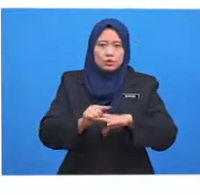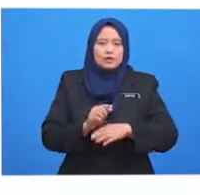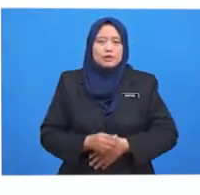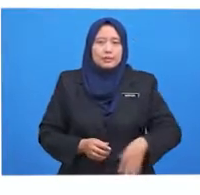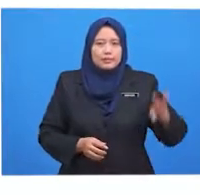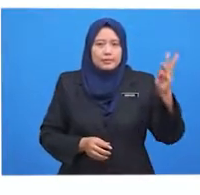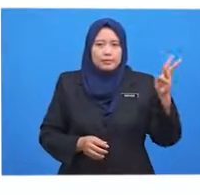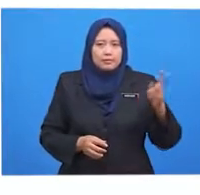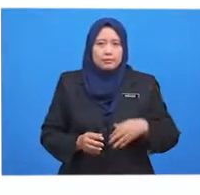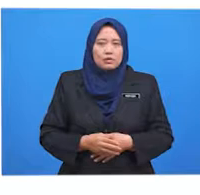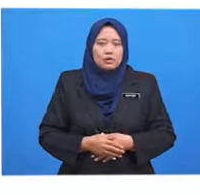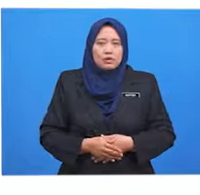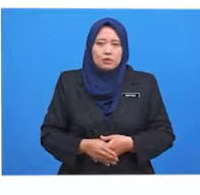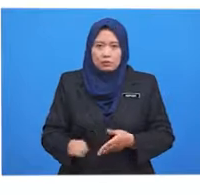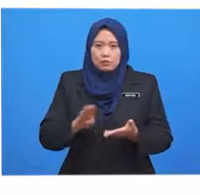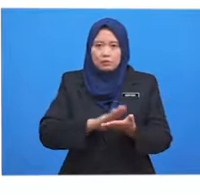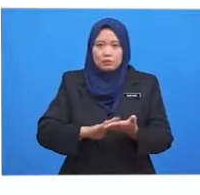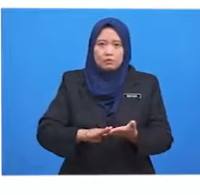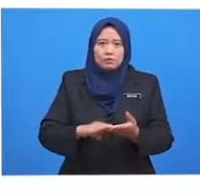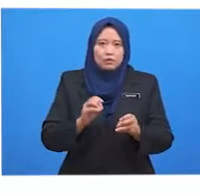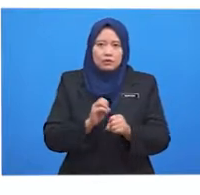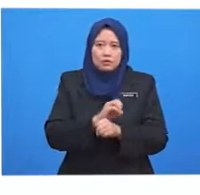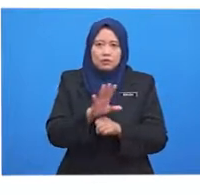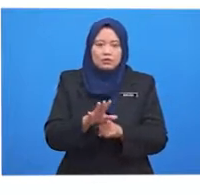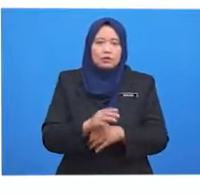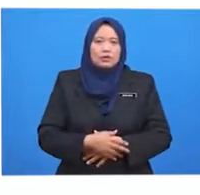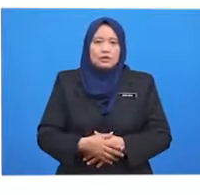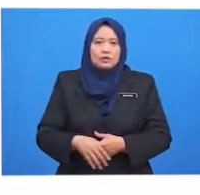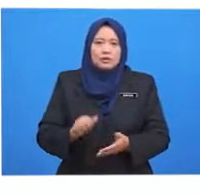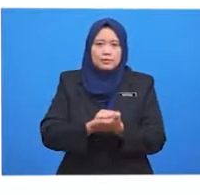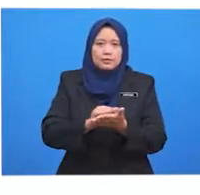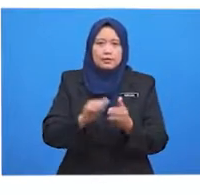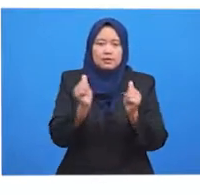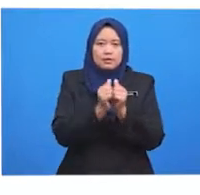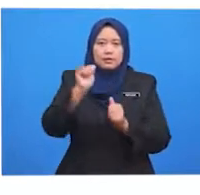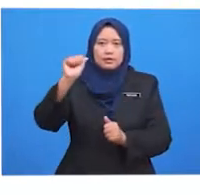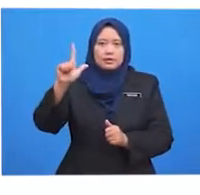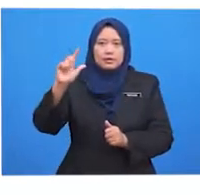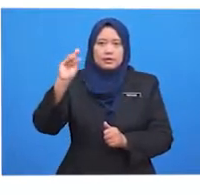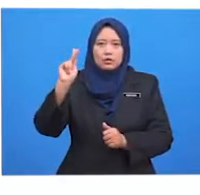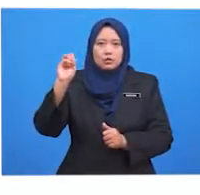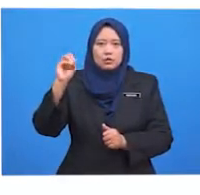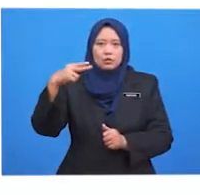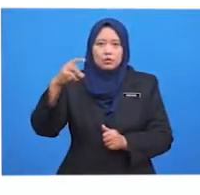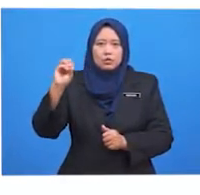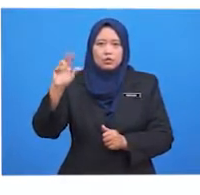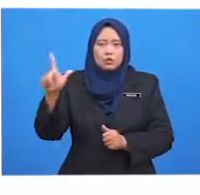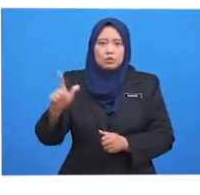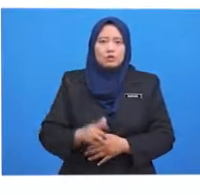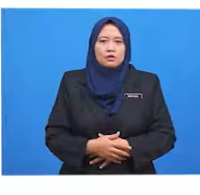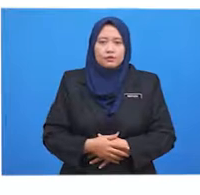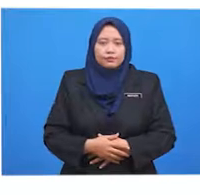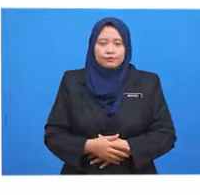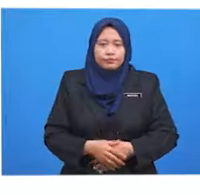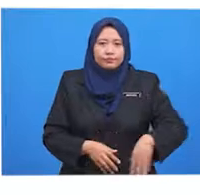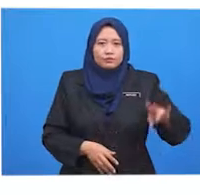16. Membasmi kuman. Lap dengan alkohol, aksesori sebelum guna. 17.